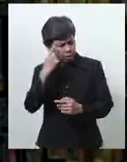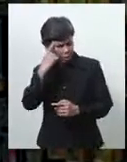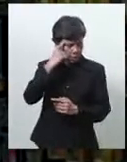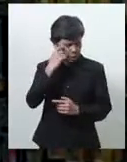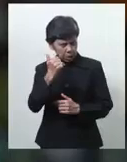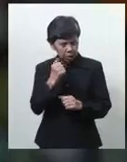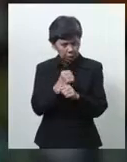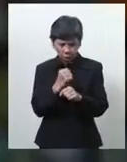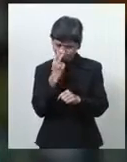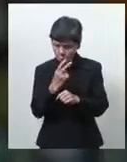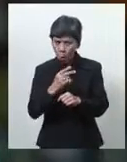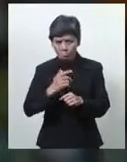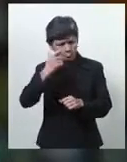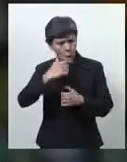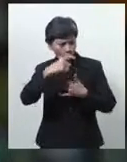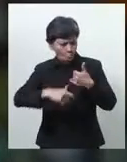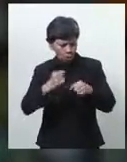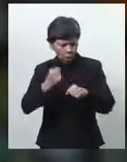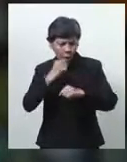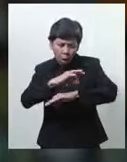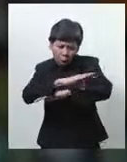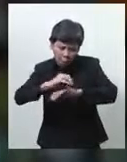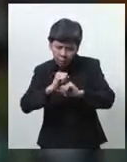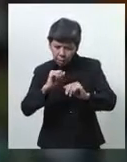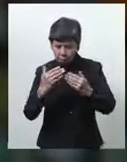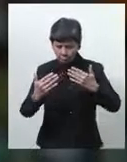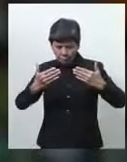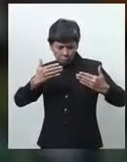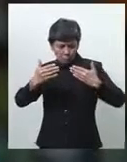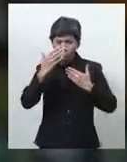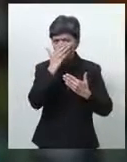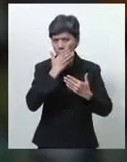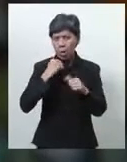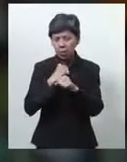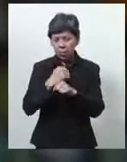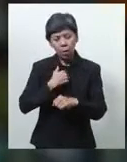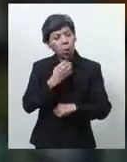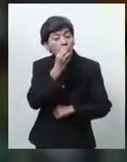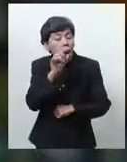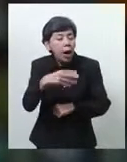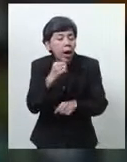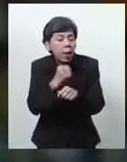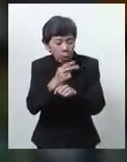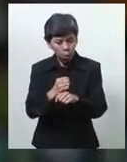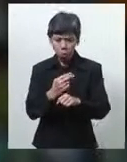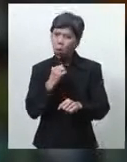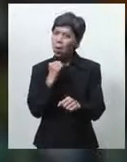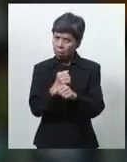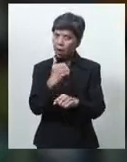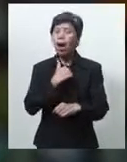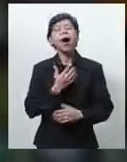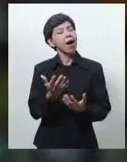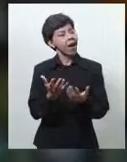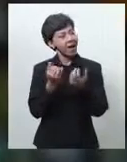การมันสมองเขาเขาน่าจะทำเกี่ยวกับข้อกราฟิกให้ผมได้แล้วเมื่อเขาผมมาลองให้เขาทำดูเขาก็ทำ